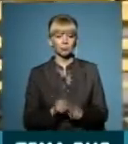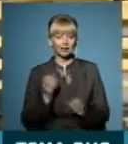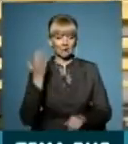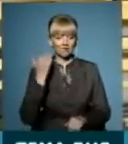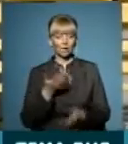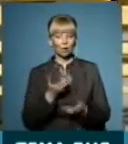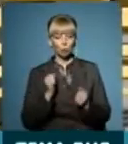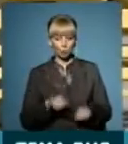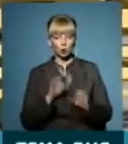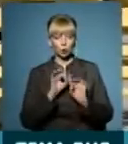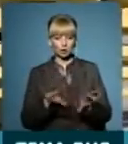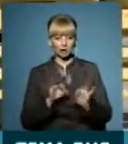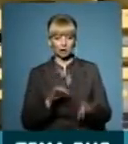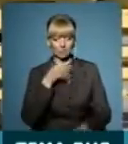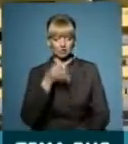недавно я можу сказати,